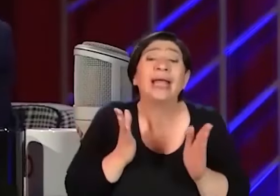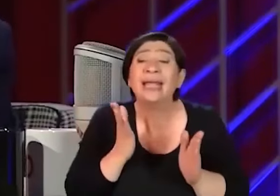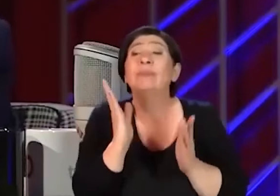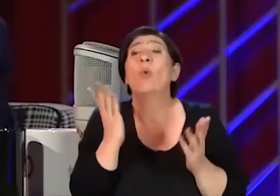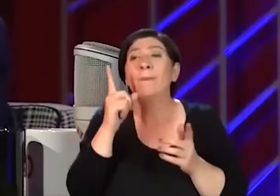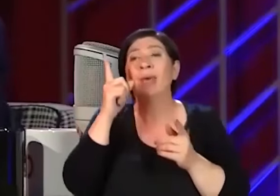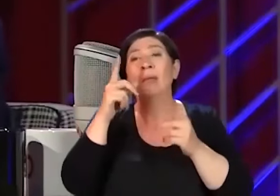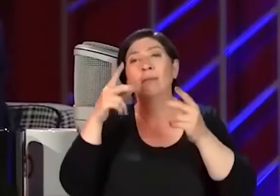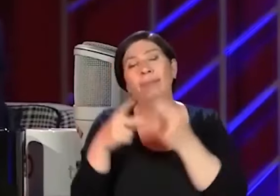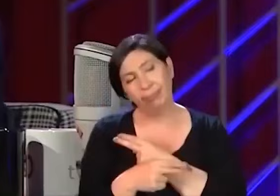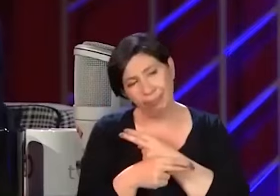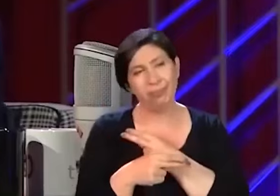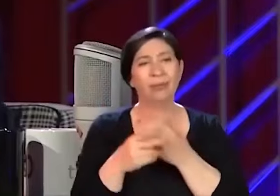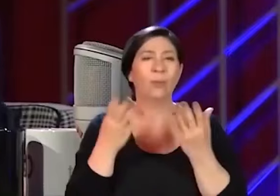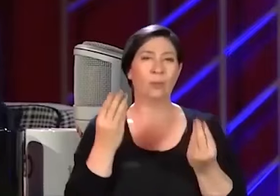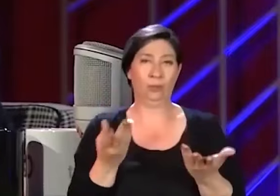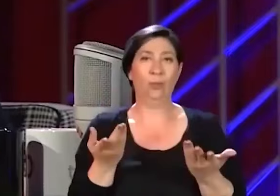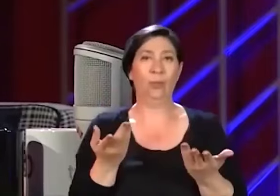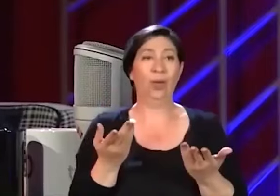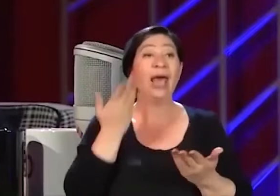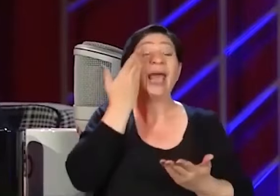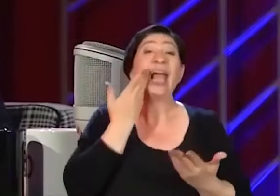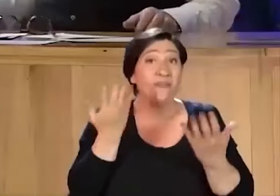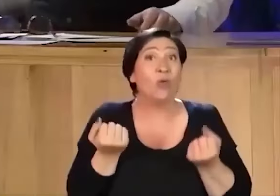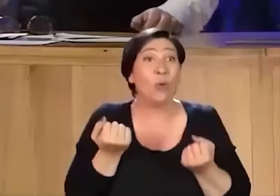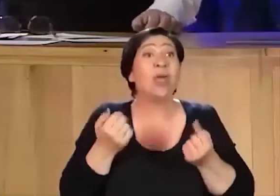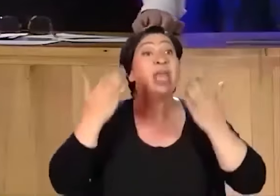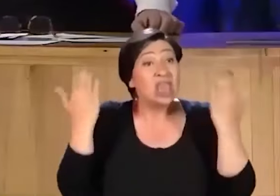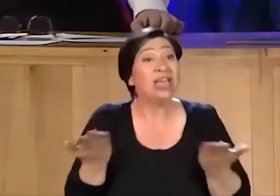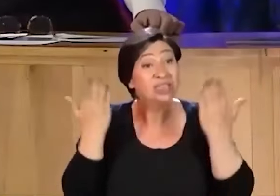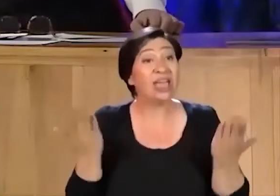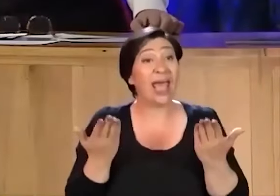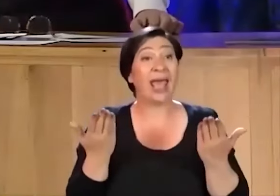gitmiyor, yürümüyor o. Hmm. O bakımdan keyif